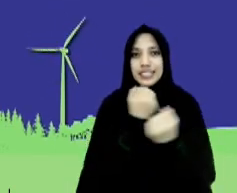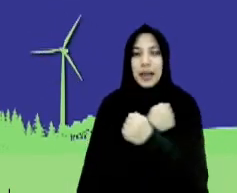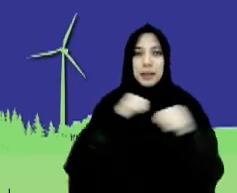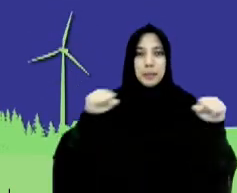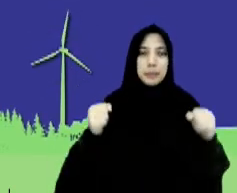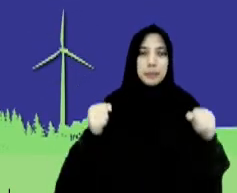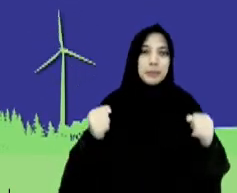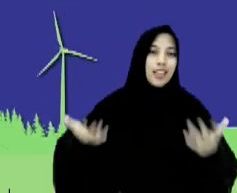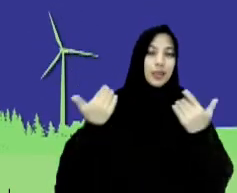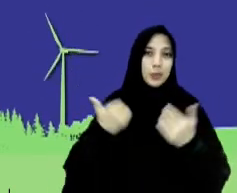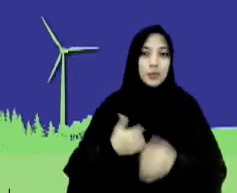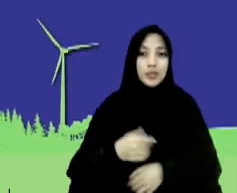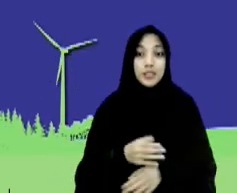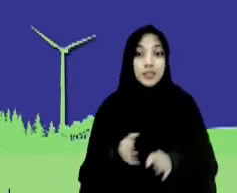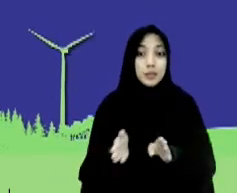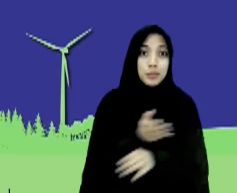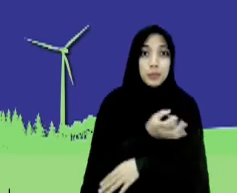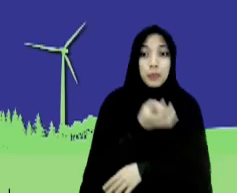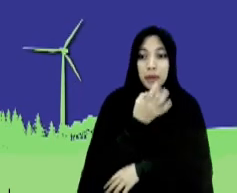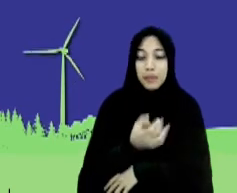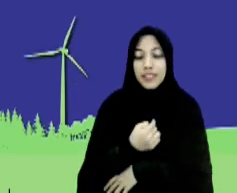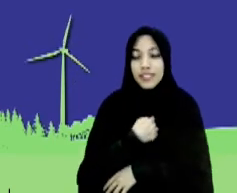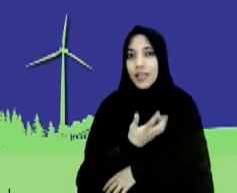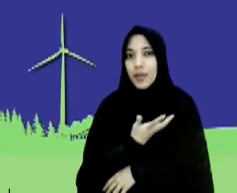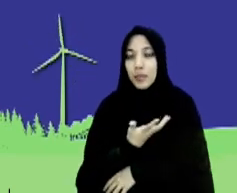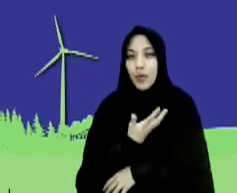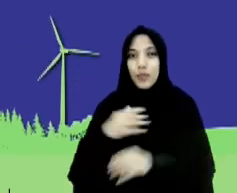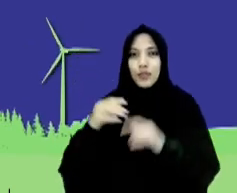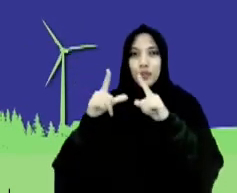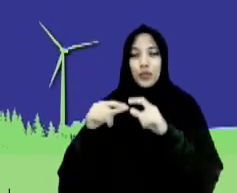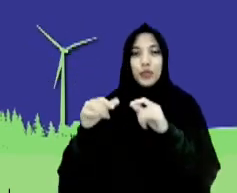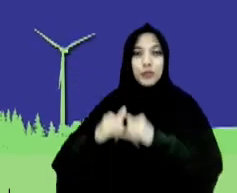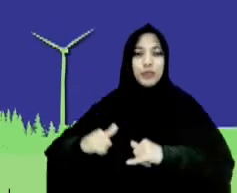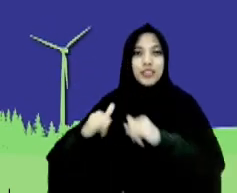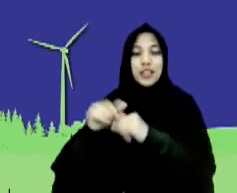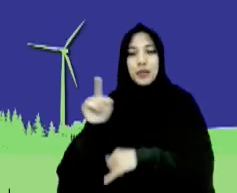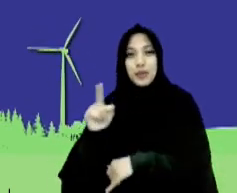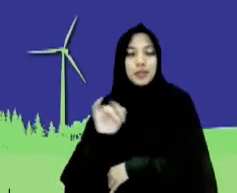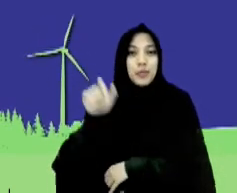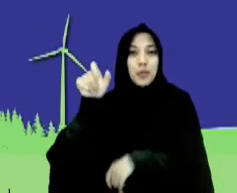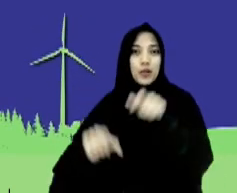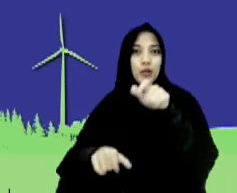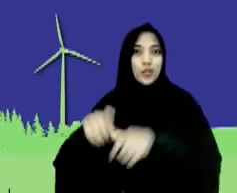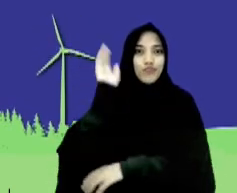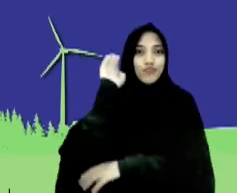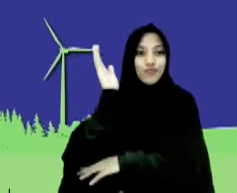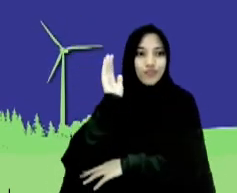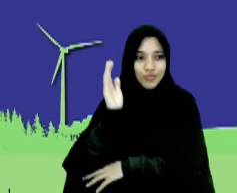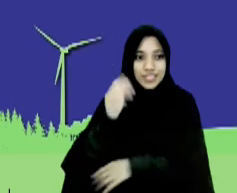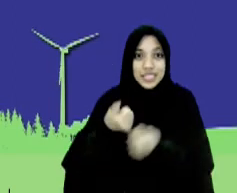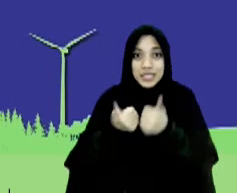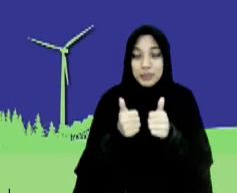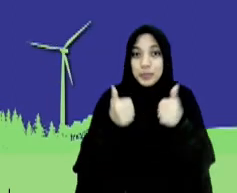sebelum berpamitan mungkin saya ingin foto bersama dengan para narasumber terlebih dahulu mohon bersiap-siap Ya